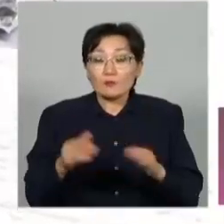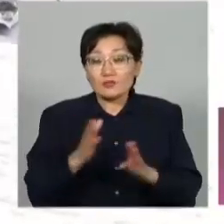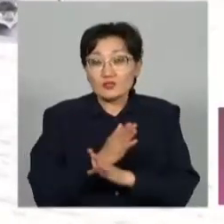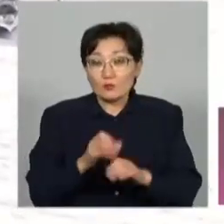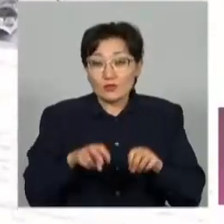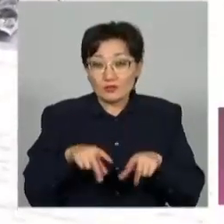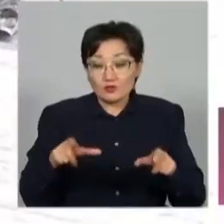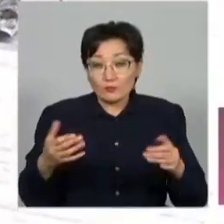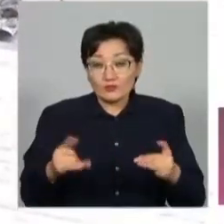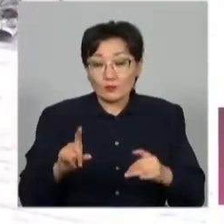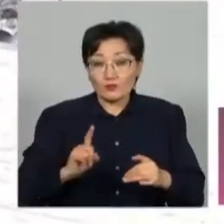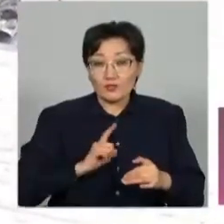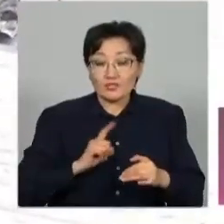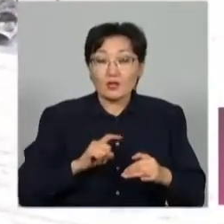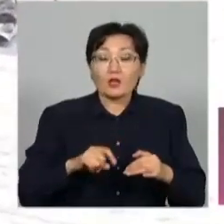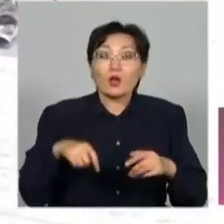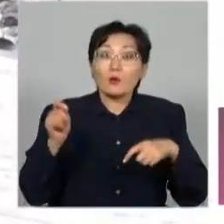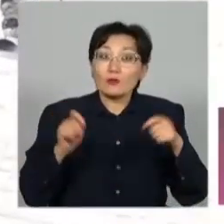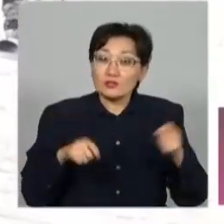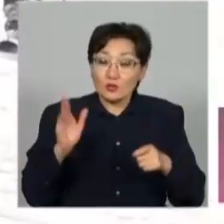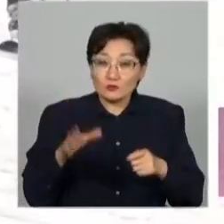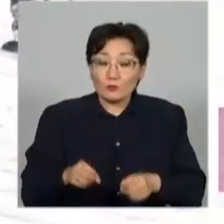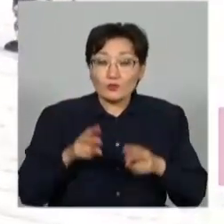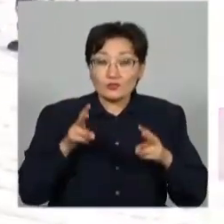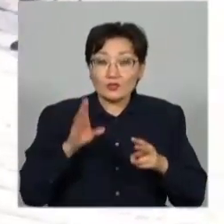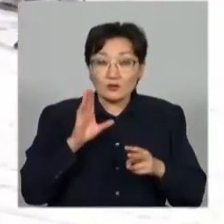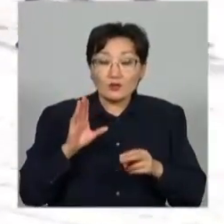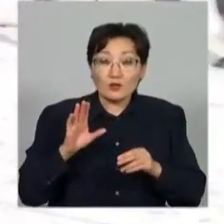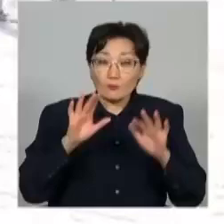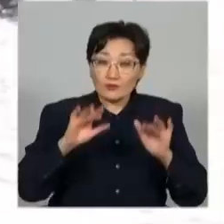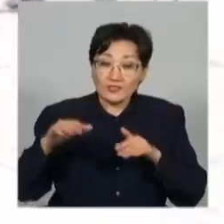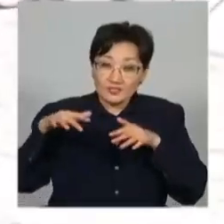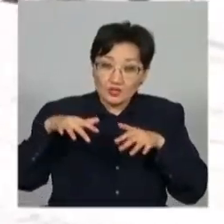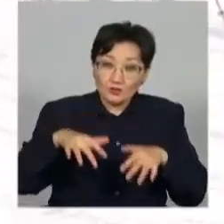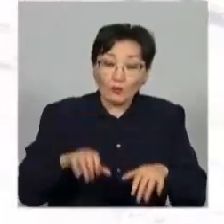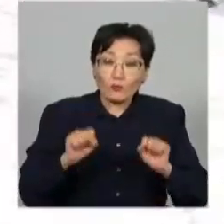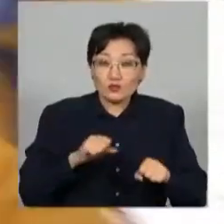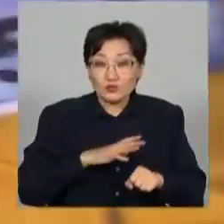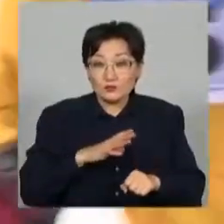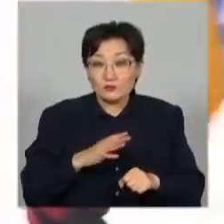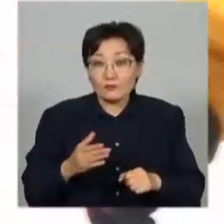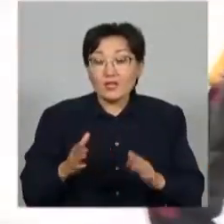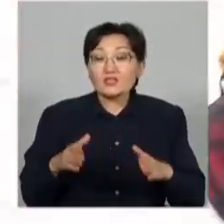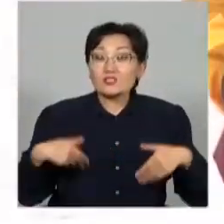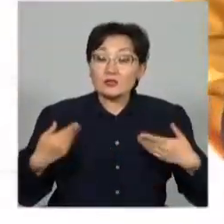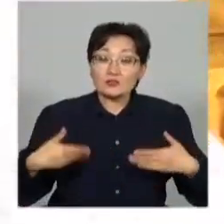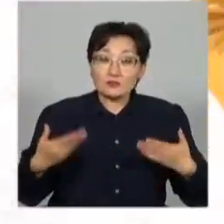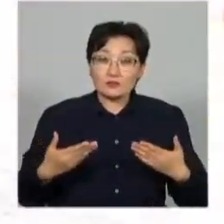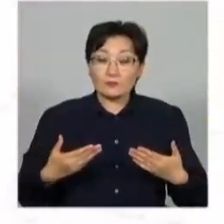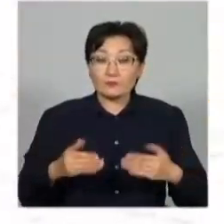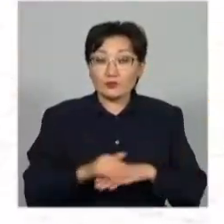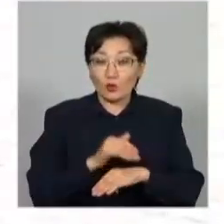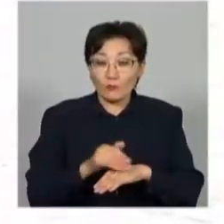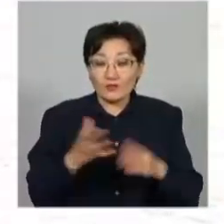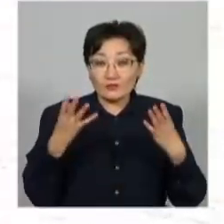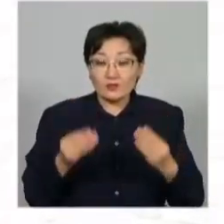синоптиков, сегодня ожидаются осадки, поэтому опасность схода лавин все еще сохраняется. Опа, здравствуйте! Добрый